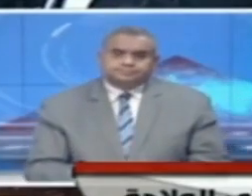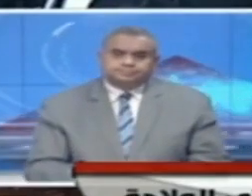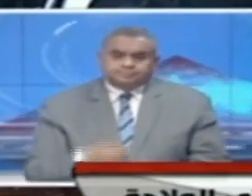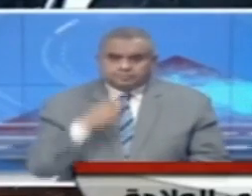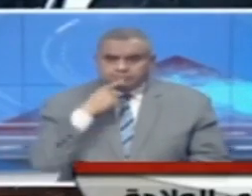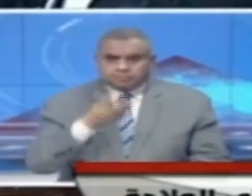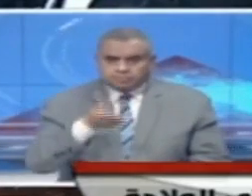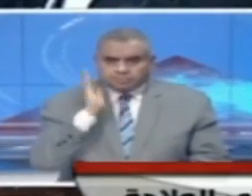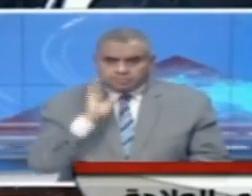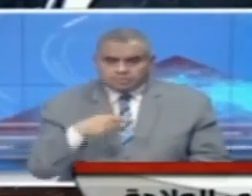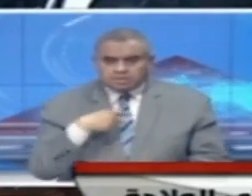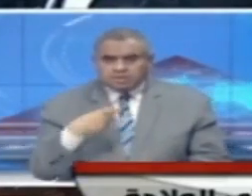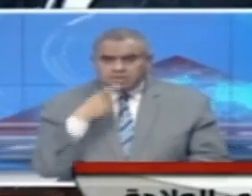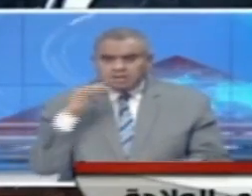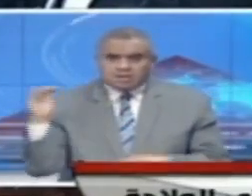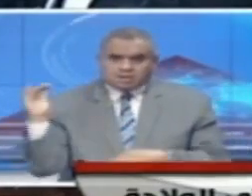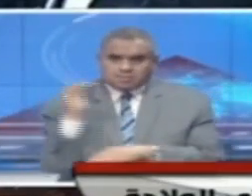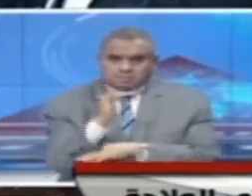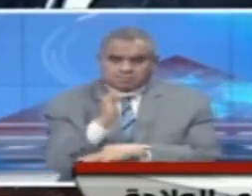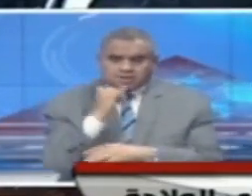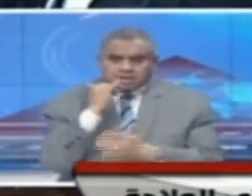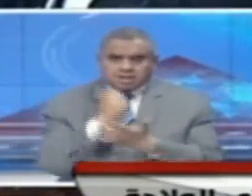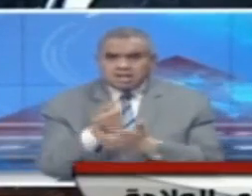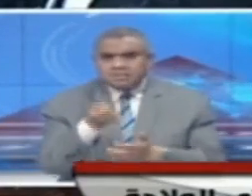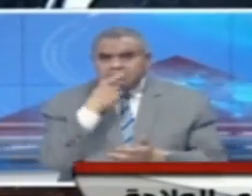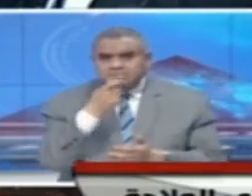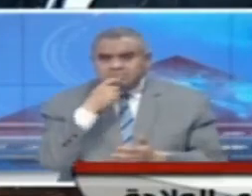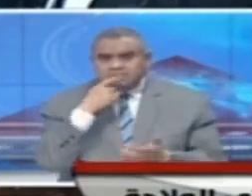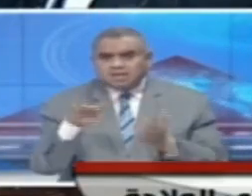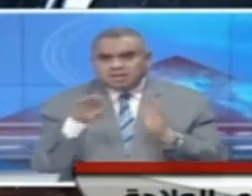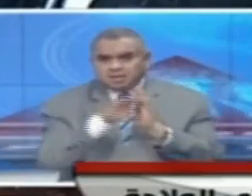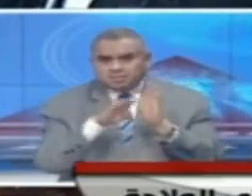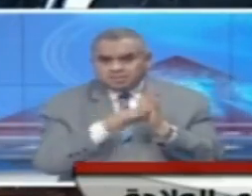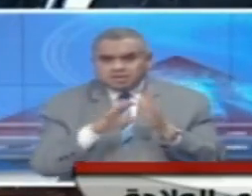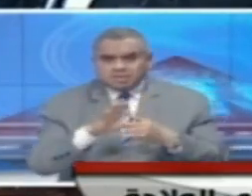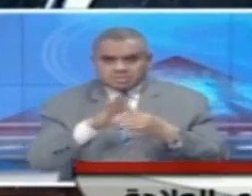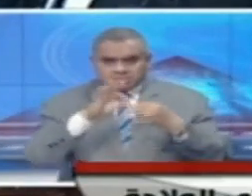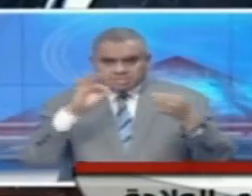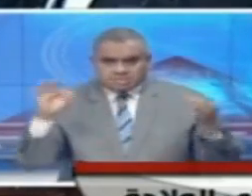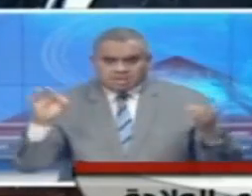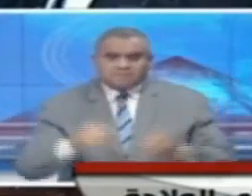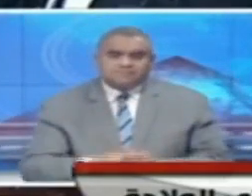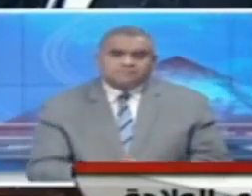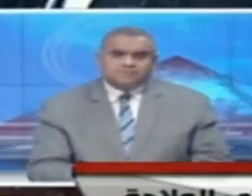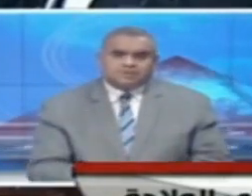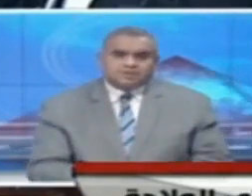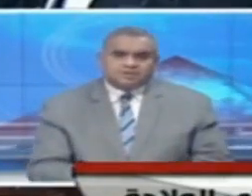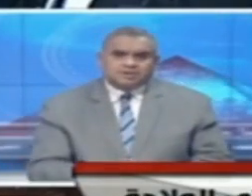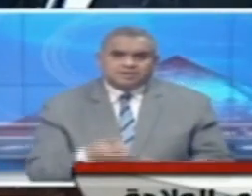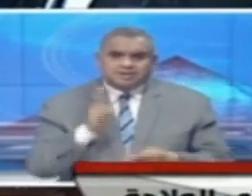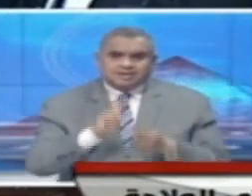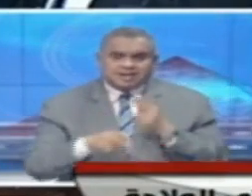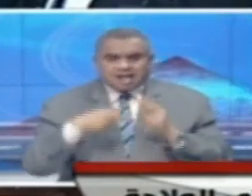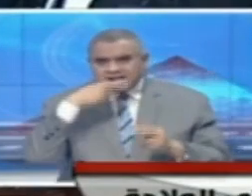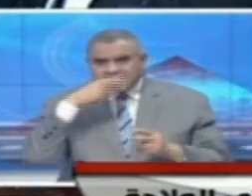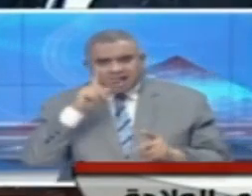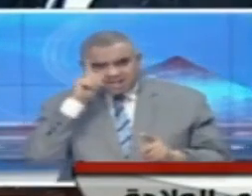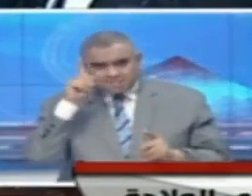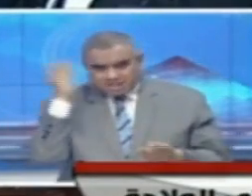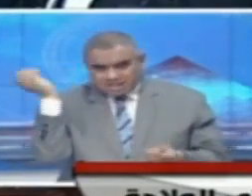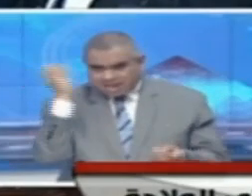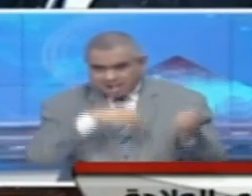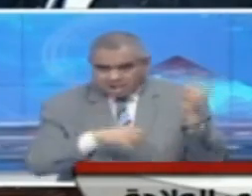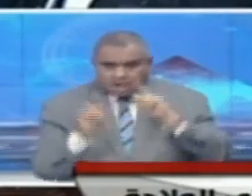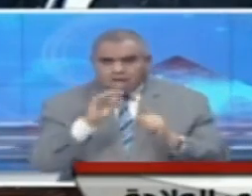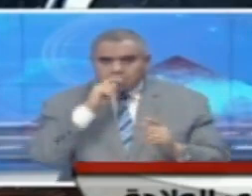ممكن يتم علاجهم، وانا بقول كلام واضح ودقيق عشان ما انا يعني ما حدش يأول الكلام اكتر من